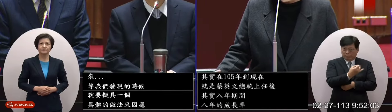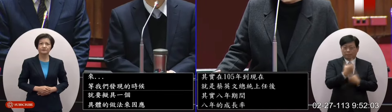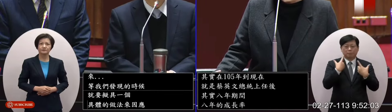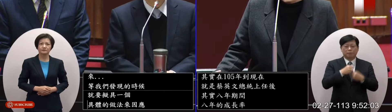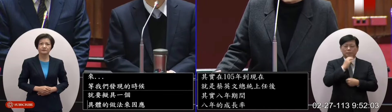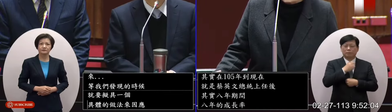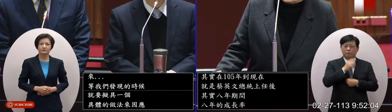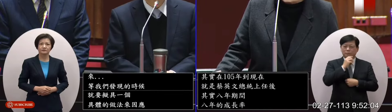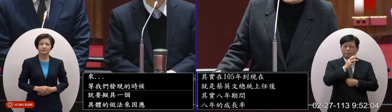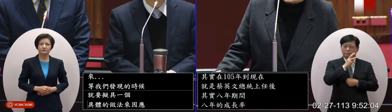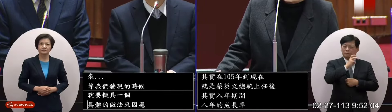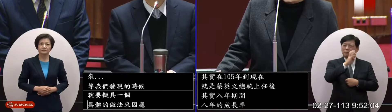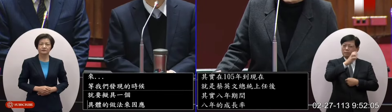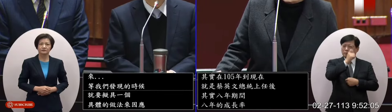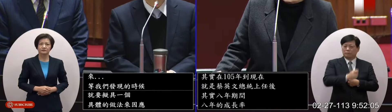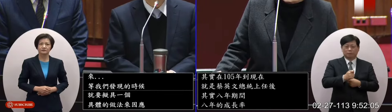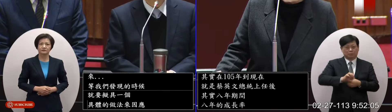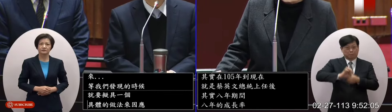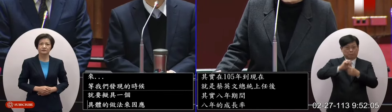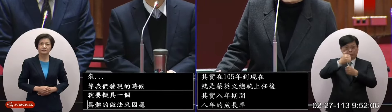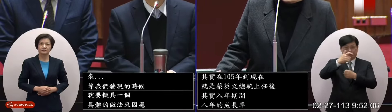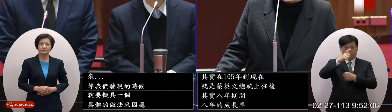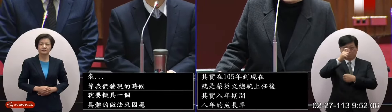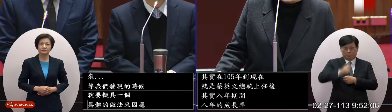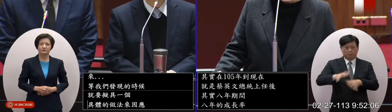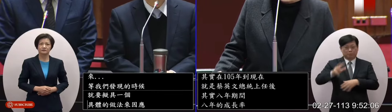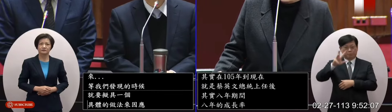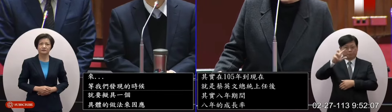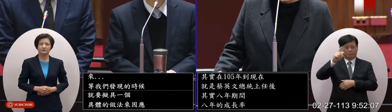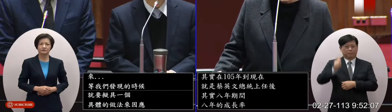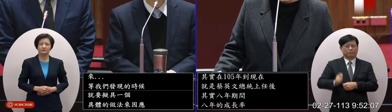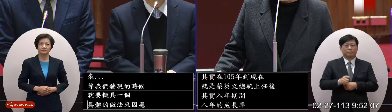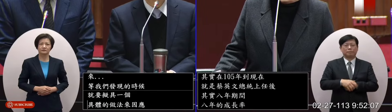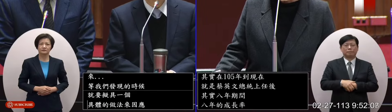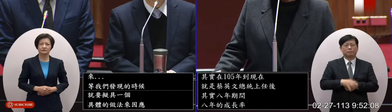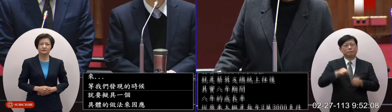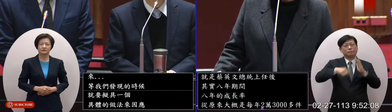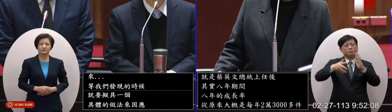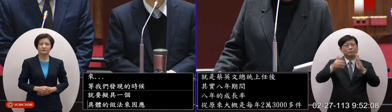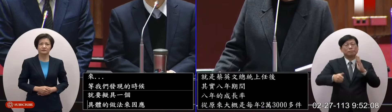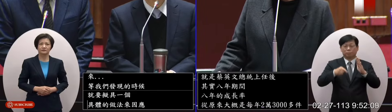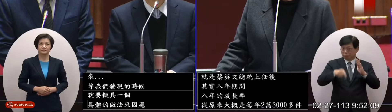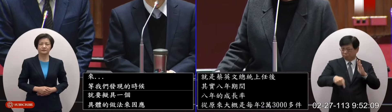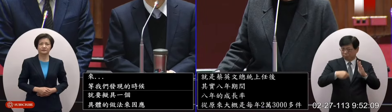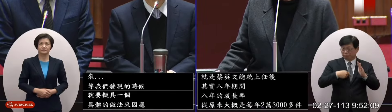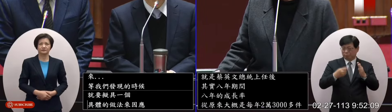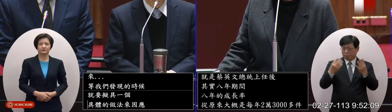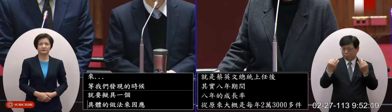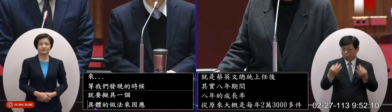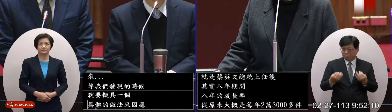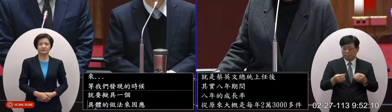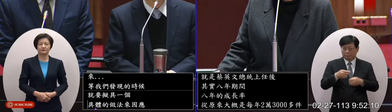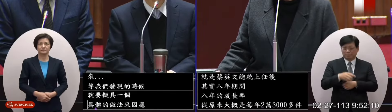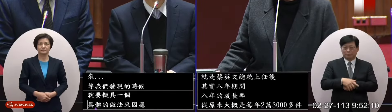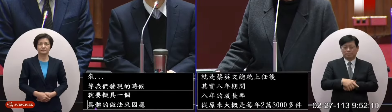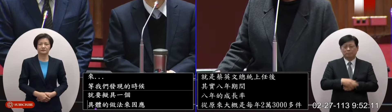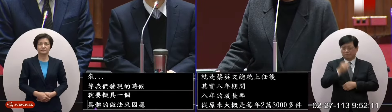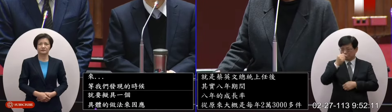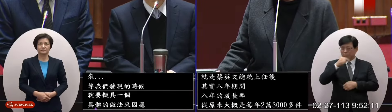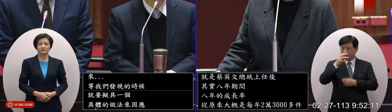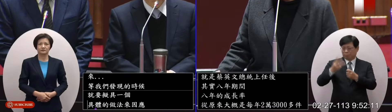几十亿、30-40亿到50-60亿，现在已经到88亿。所以院长，这个数字是，尤其